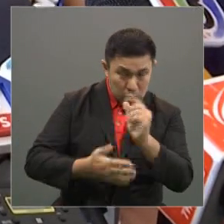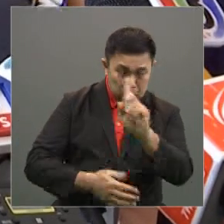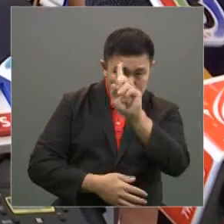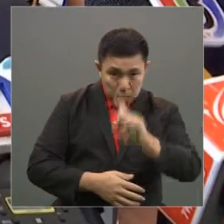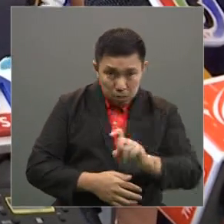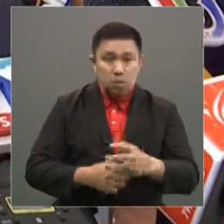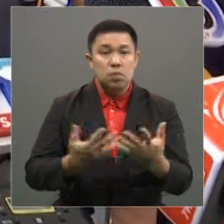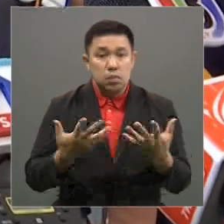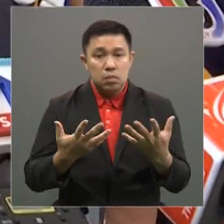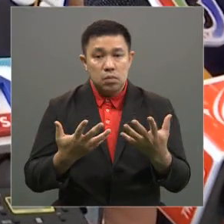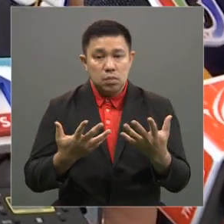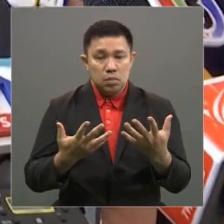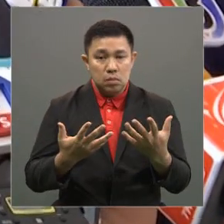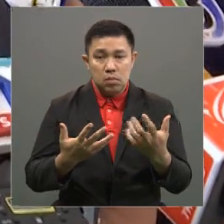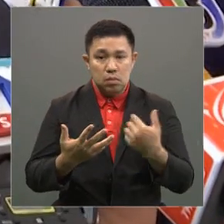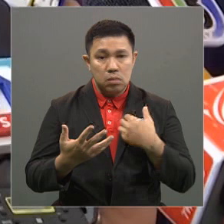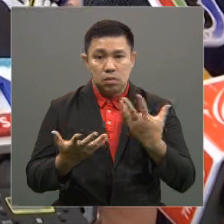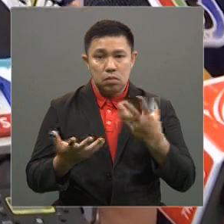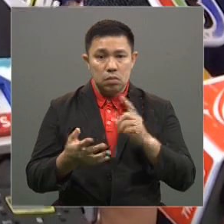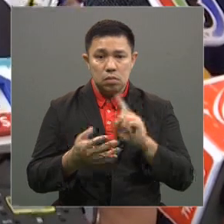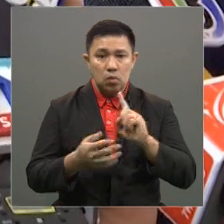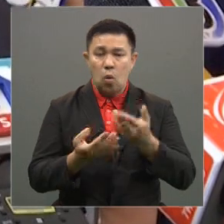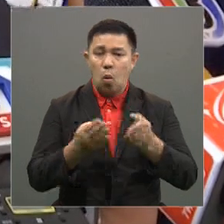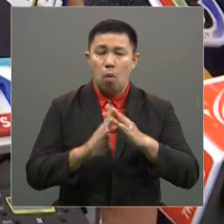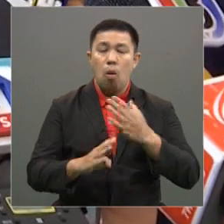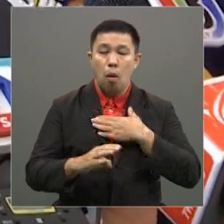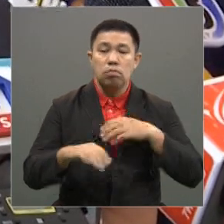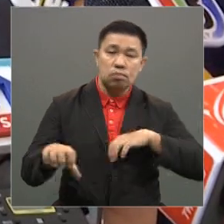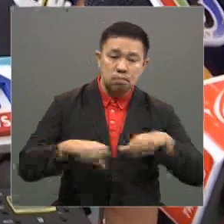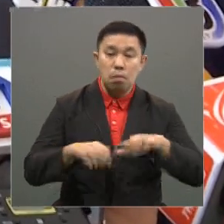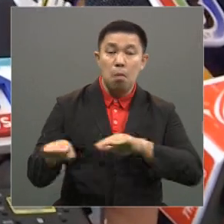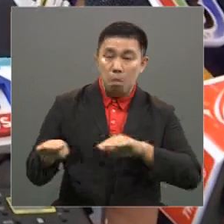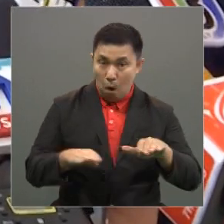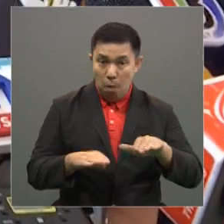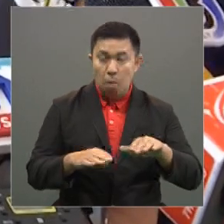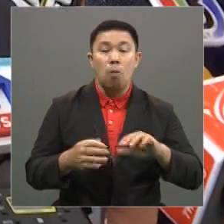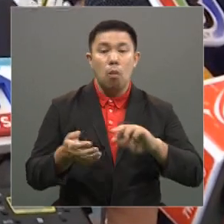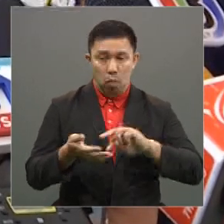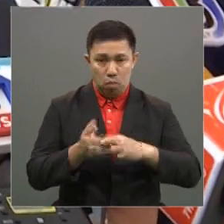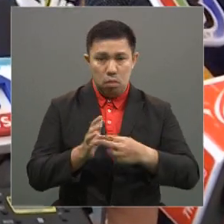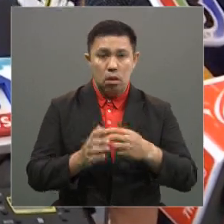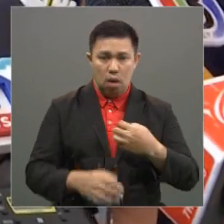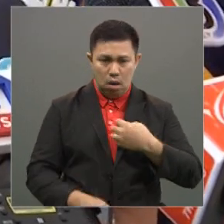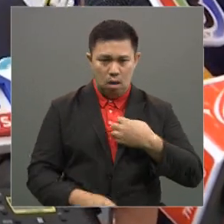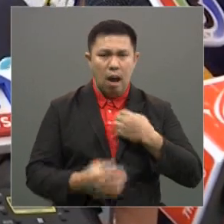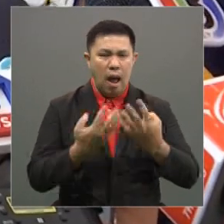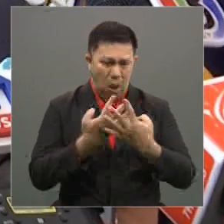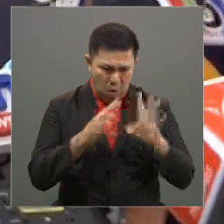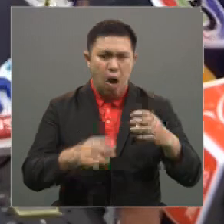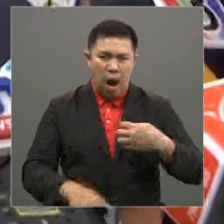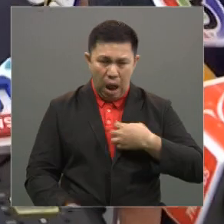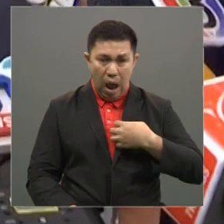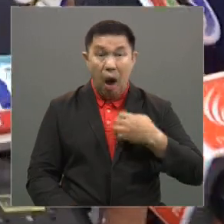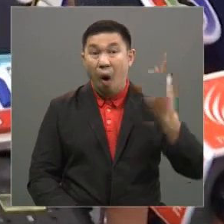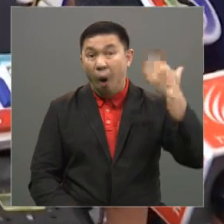แล้วก็ตอนนี้ก็ไม่มีอะไรมากทางครอบครัวก็แค่เตรียมความพร้อมที่บ้านเฉยๆเพราะว่าอยากให้ออกมาตลอดแล้วนะคะนี่